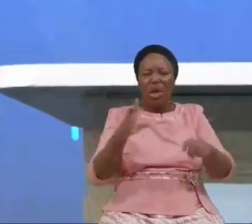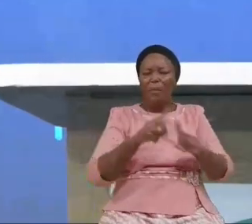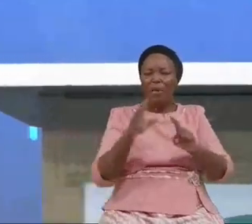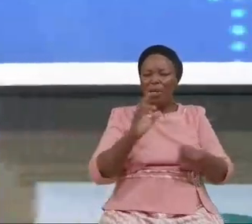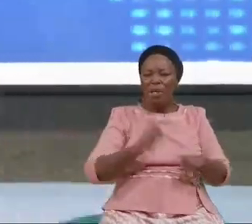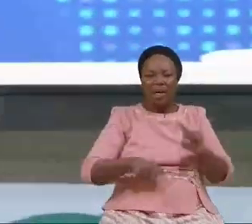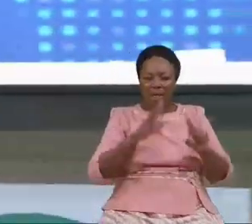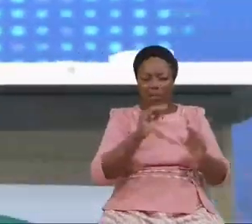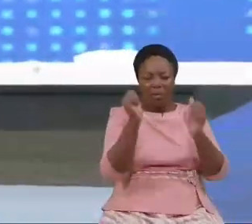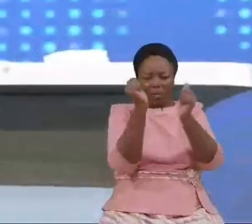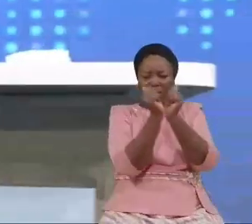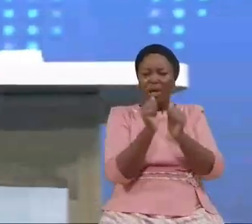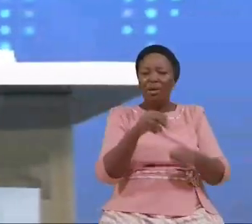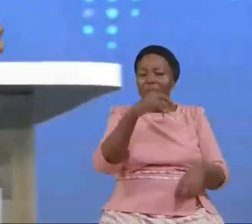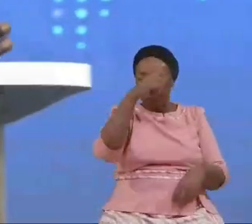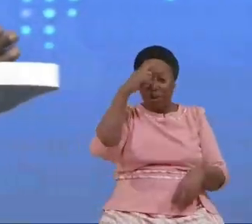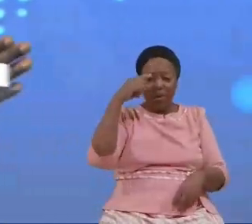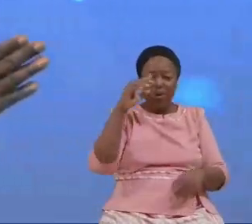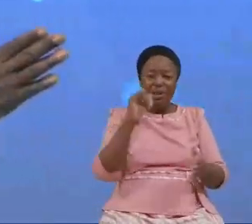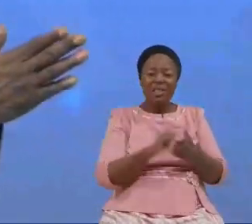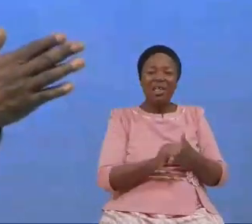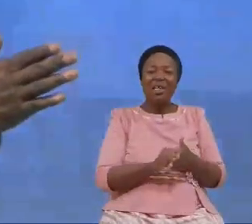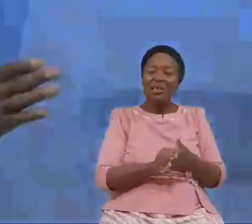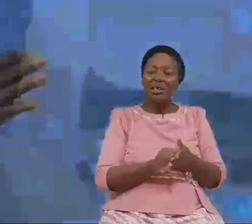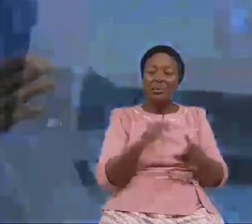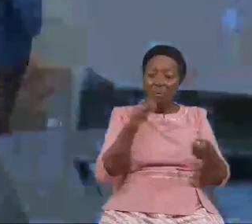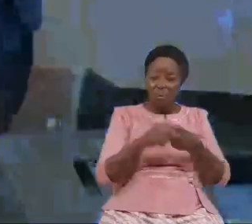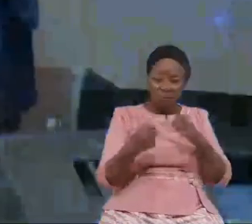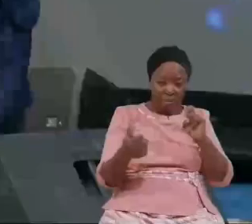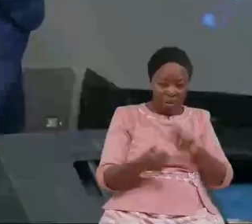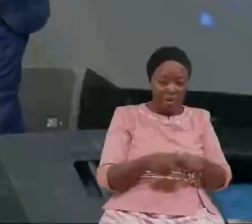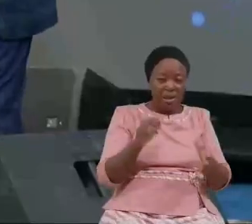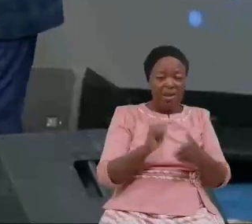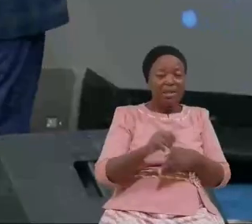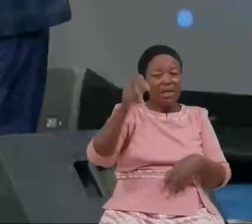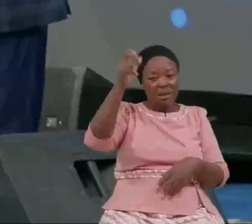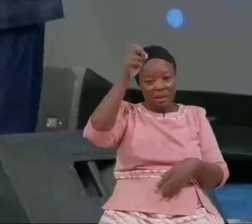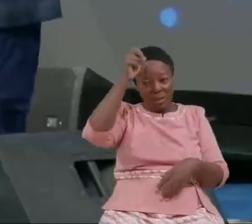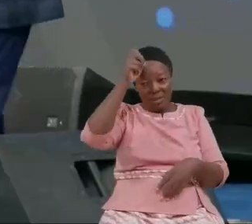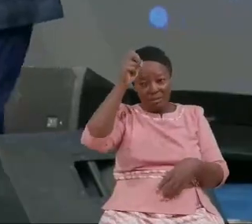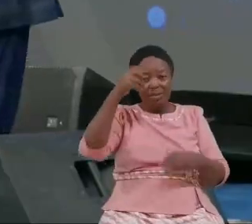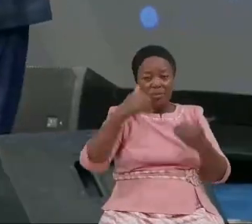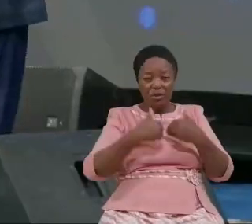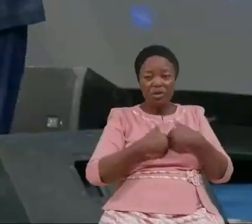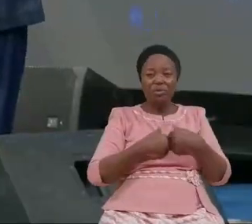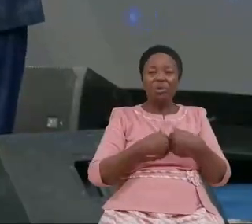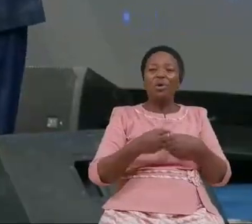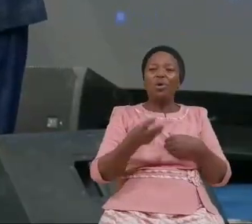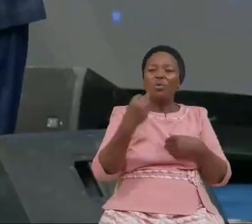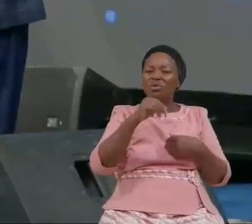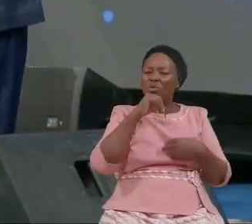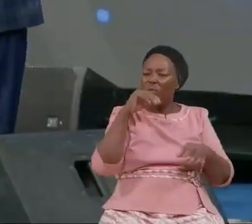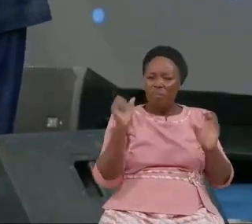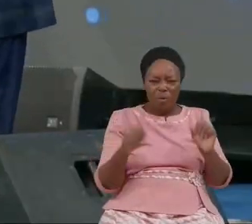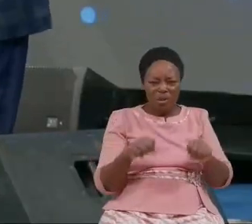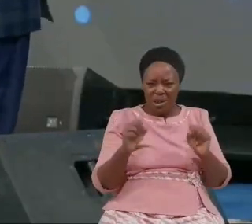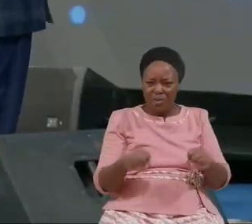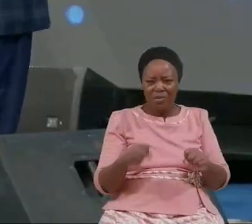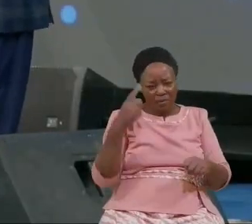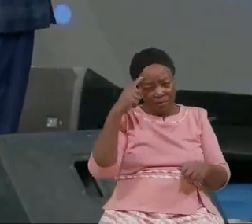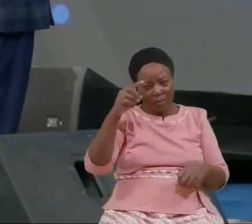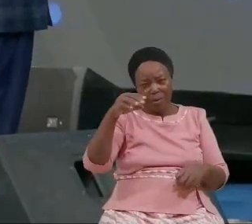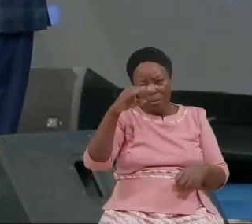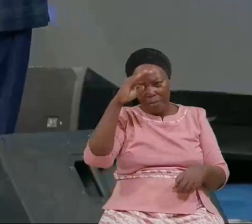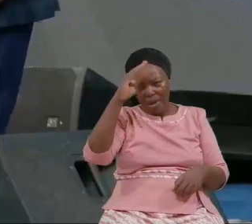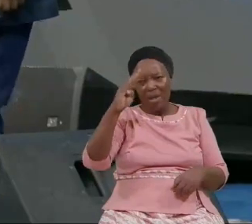pu parce que cette affection cette possession démoniaque était impossible aux